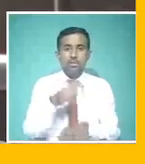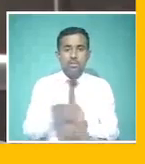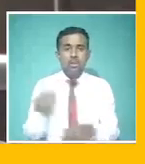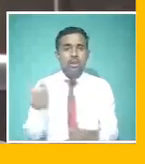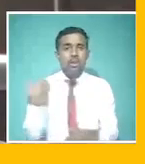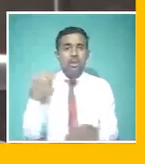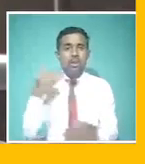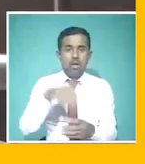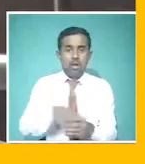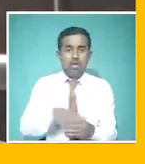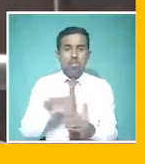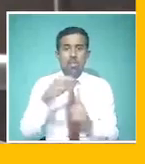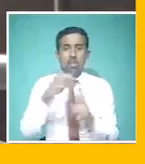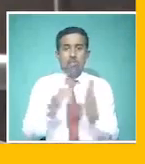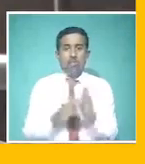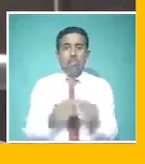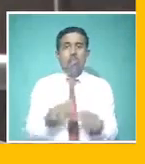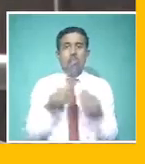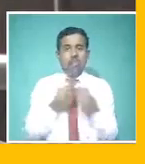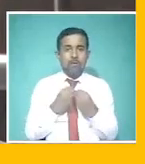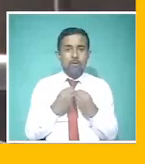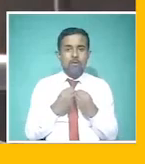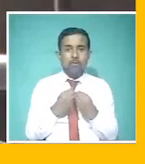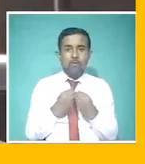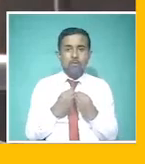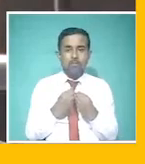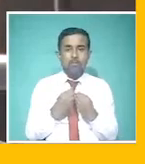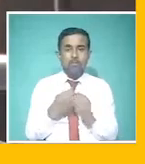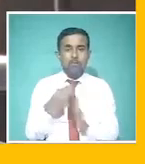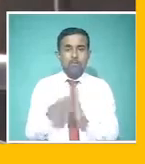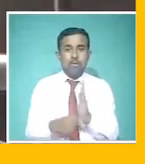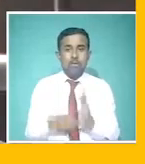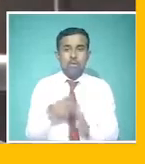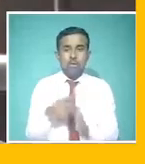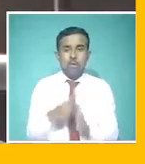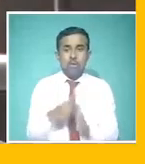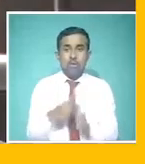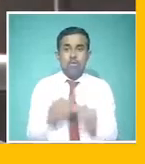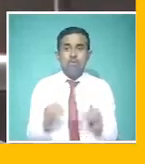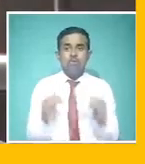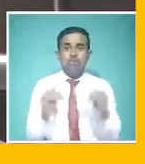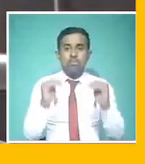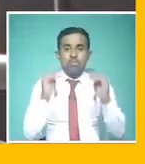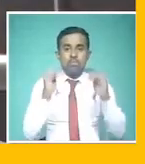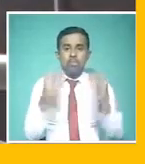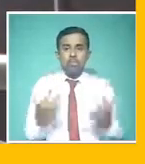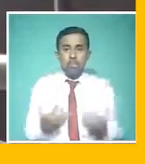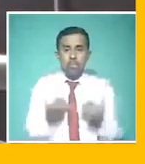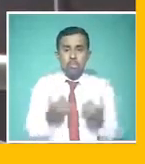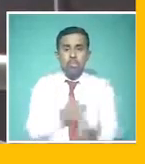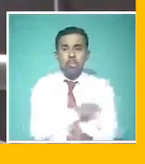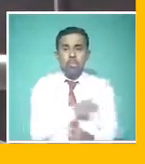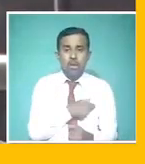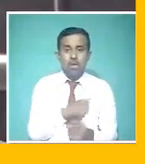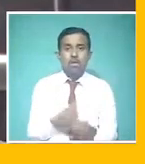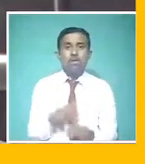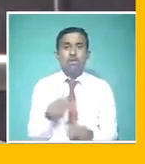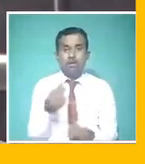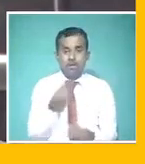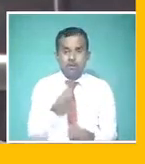අයත් බියුටි සැලොන් එකක වැඩට යොදවපු හැටි ගැනත් කියවුණා. ඒ බියුටි සැලොන් එක තිබිලා තියෙන්නේ ශංගීලා